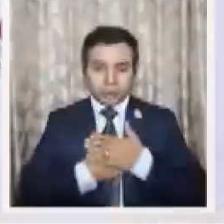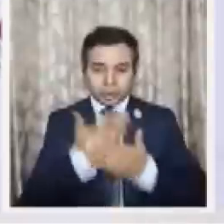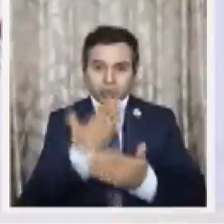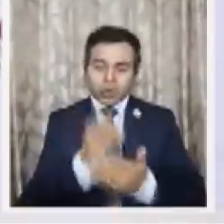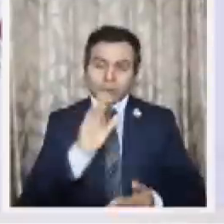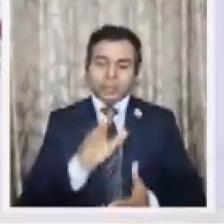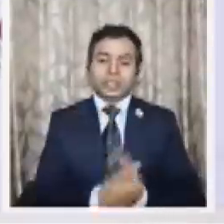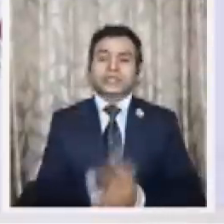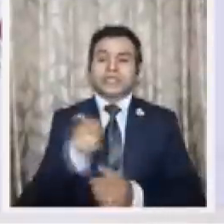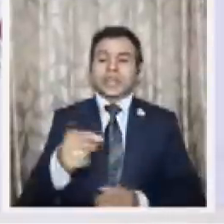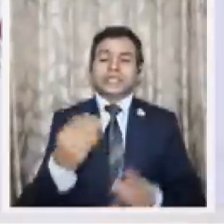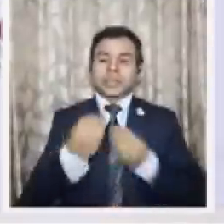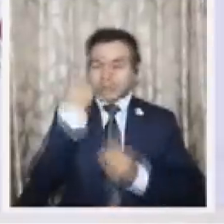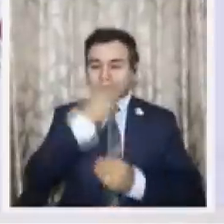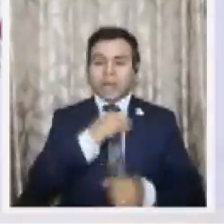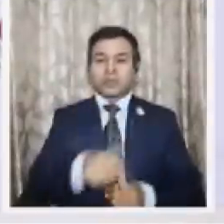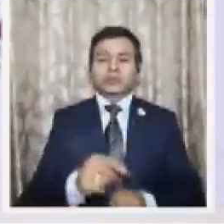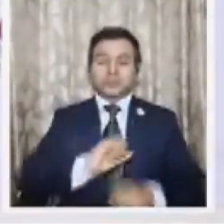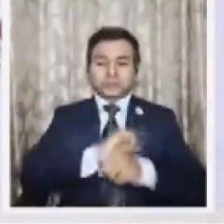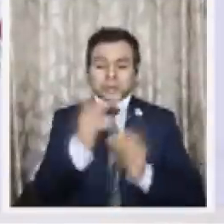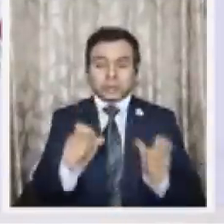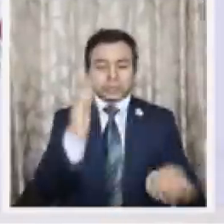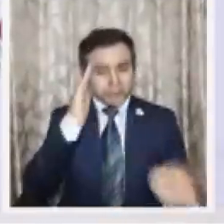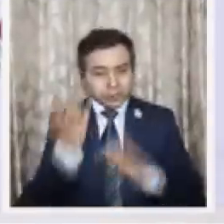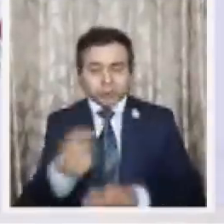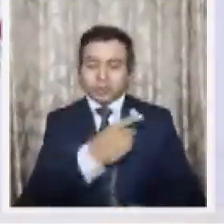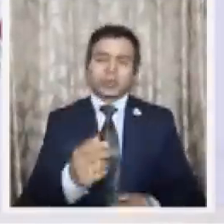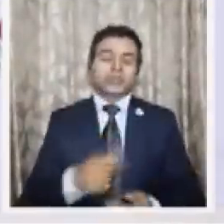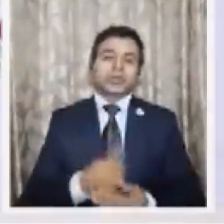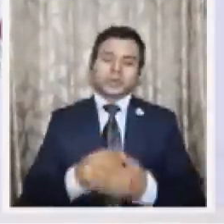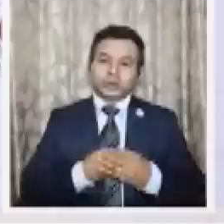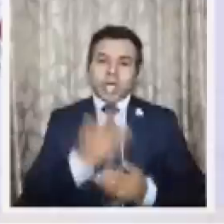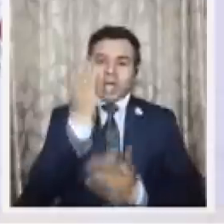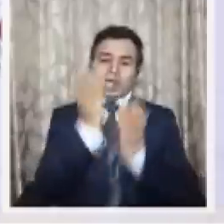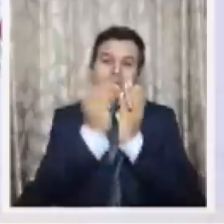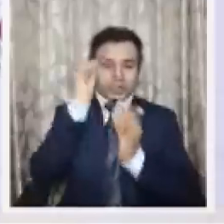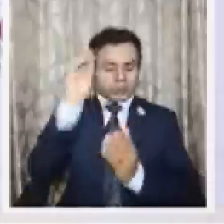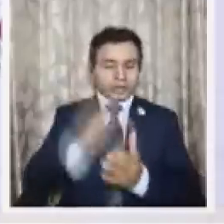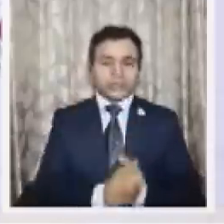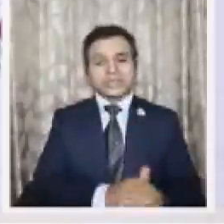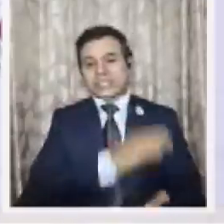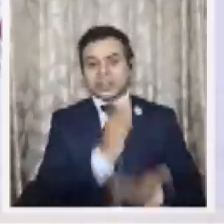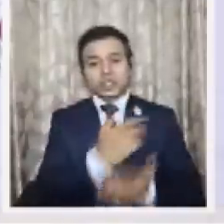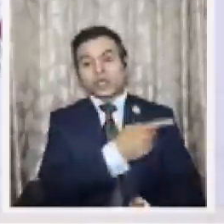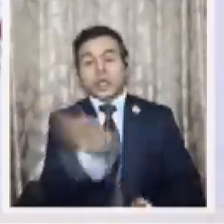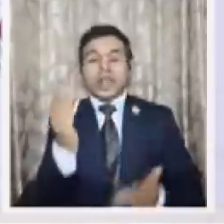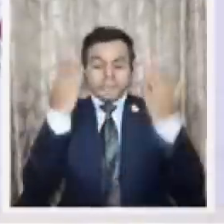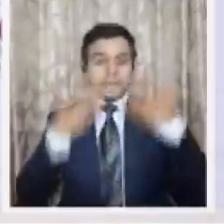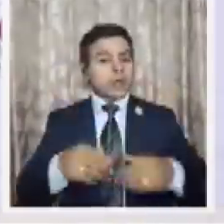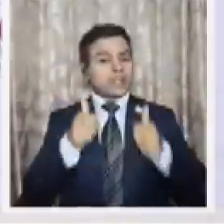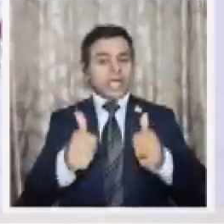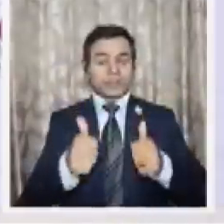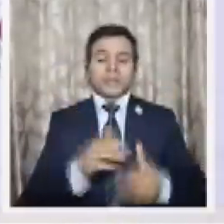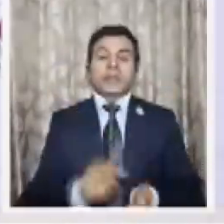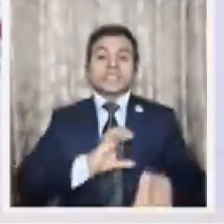প্রতি অনেক অনেক শ্রদ্ধা। শেষ করছি, সবাই ভালো থাকবেন, সুস্থ থাকবেন এবং স্বাস্থ্যবিধি মেনে চলবেন। দেশকে সুস্থ